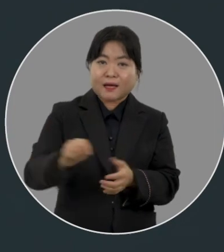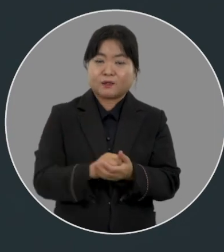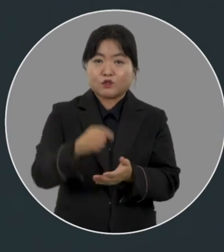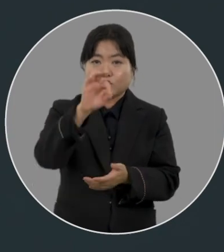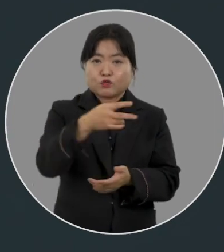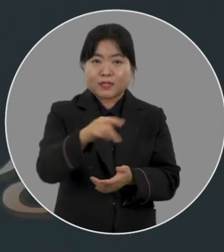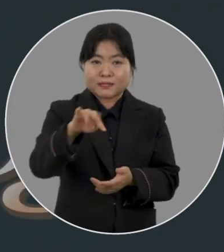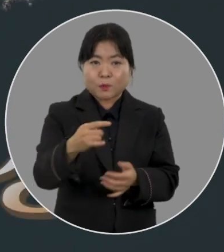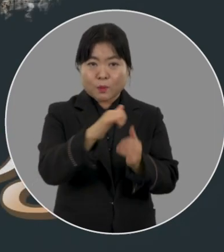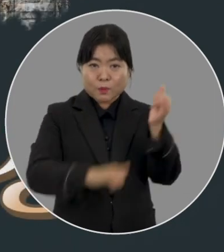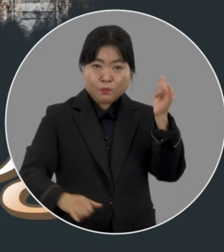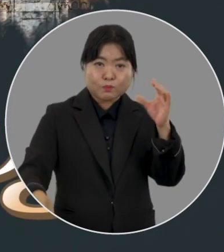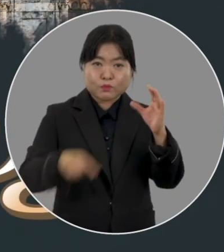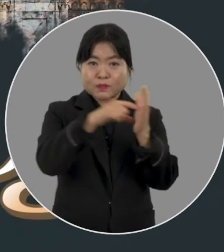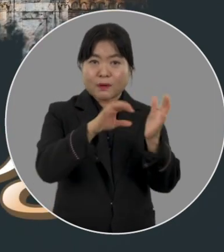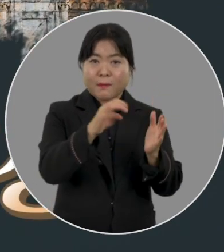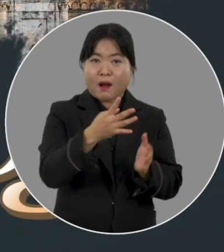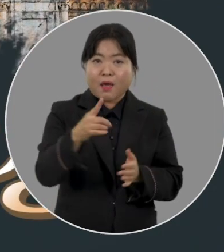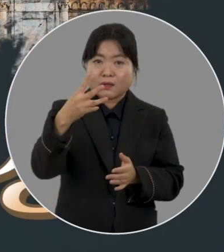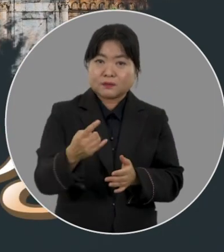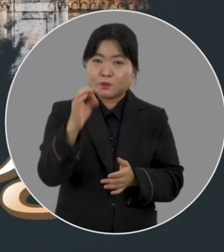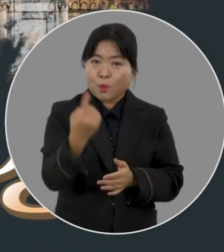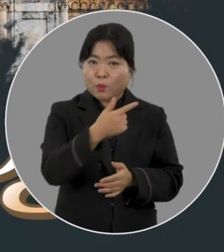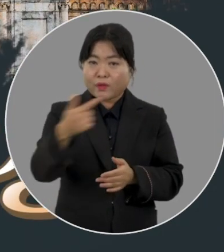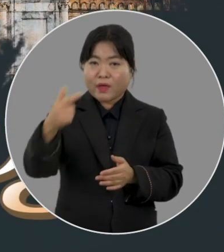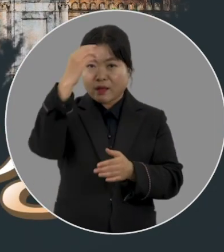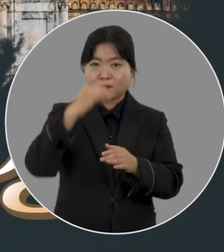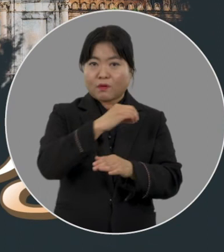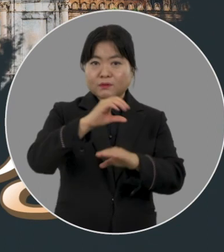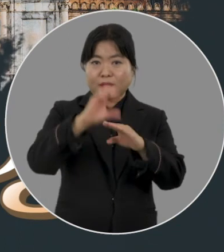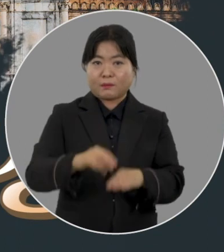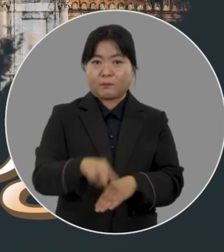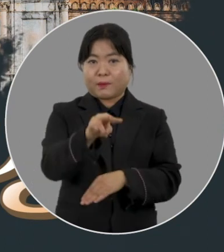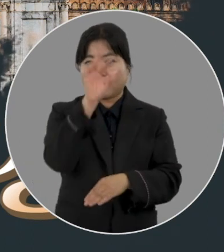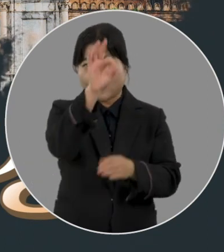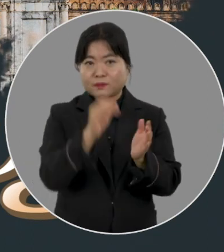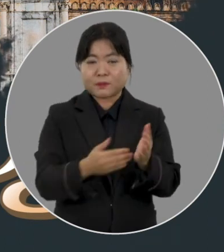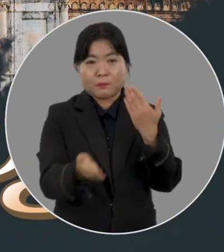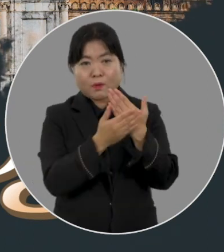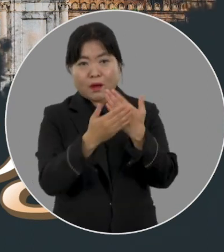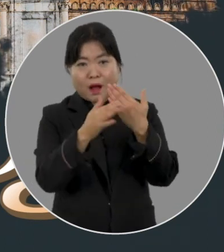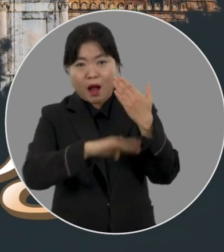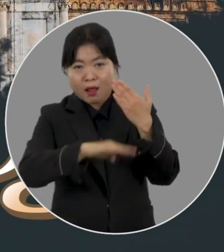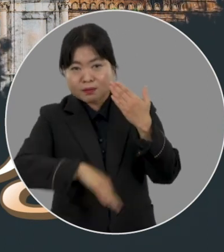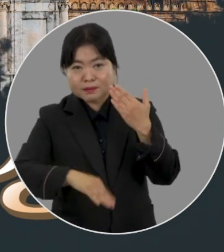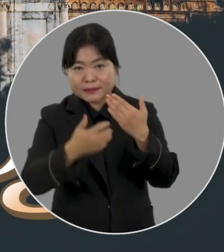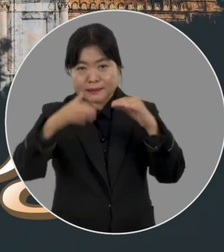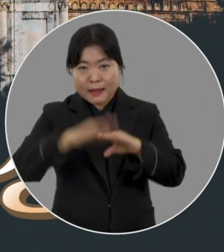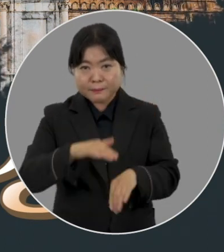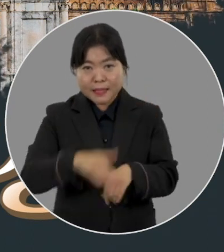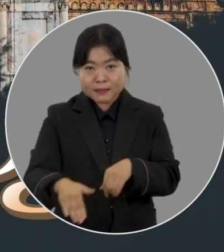유네스코 세계문화유산인 팔레르모 대성당을 바라보았습니다. 바깥에서 보면 아래층은 이슬람